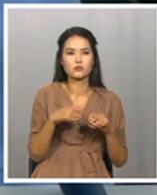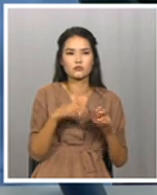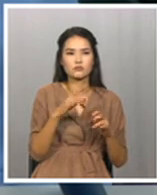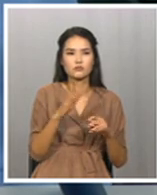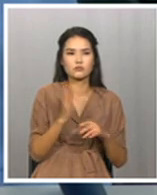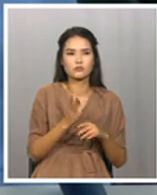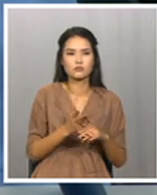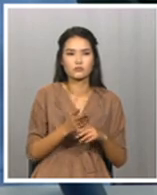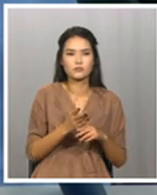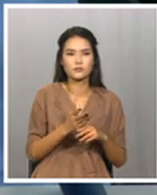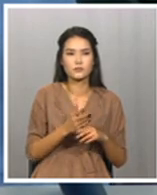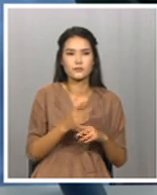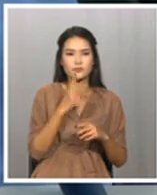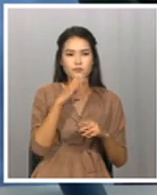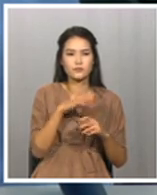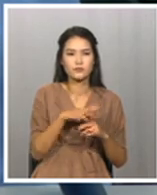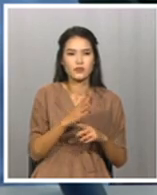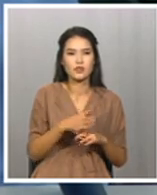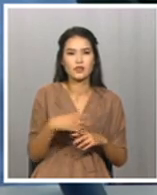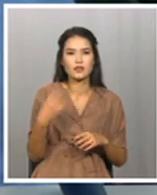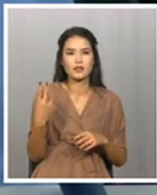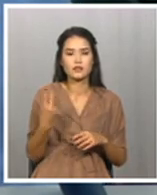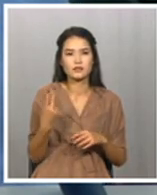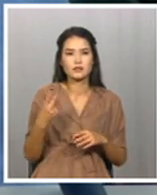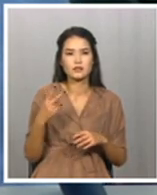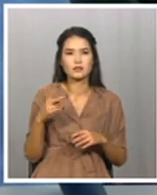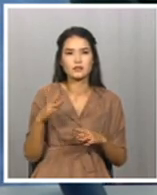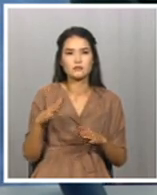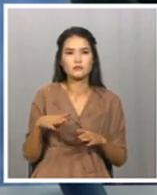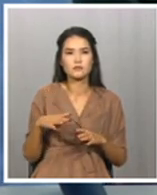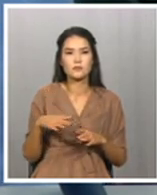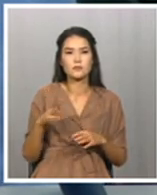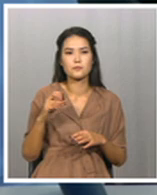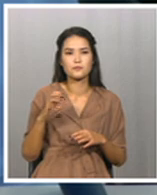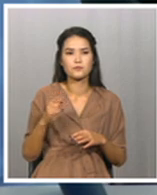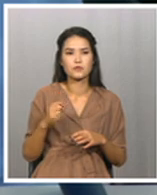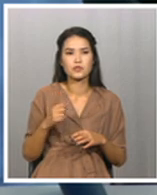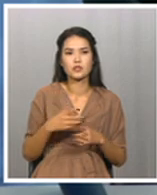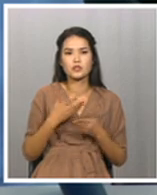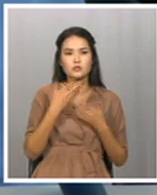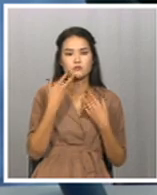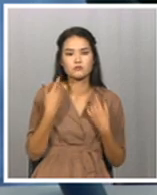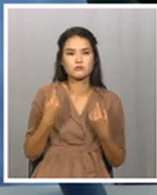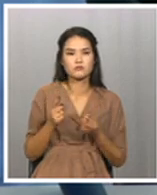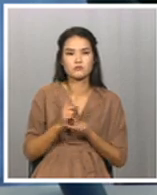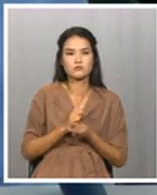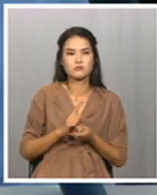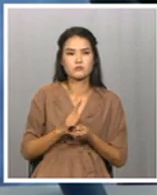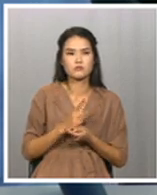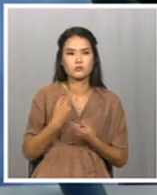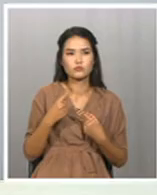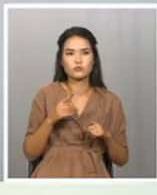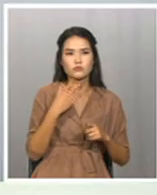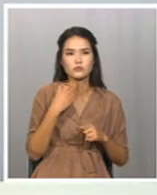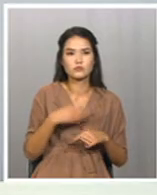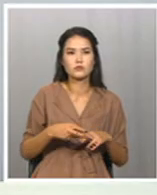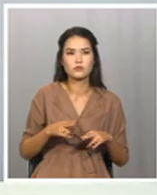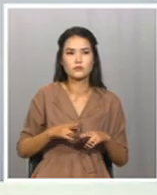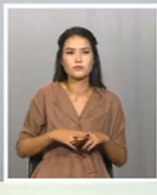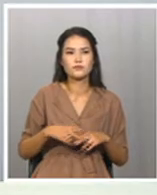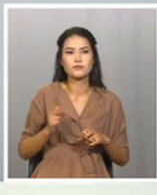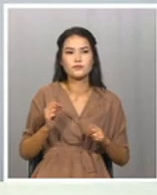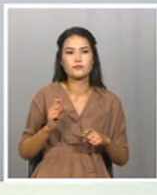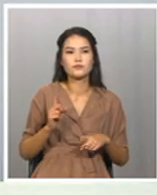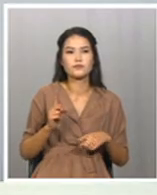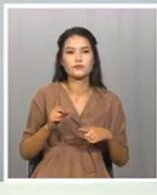бірден бөлінгенін байқадыңыздар. Ал екінші сынауқта мұста ешқандай өзгеріс байқалмады. Бұның себебін келесі